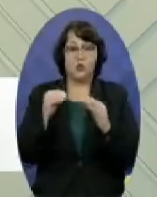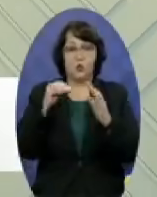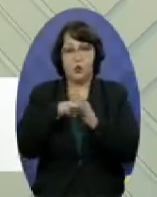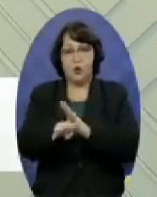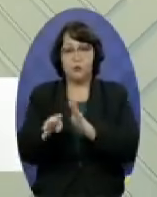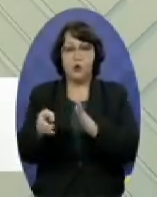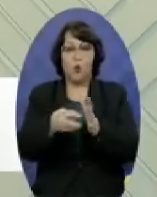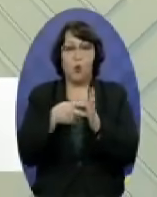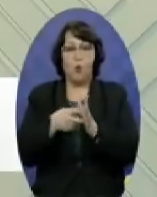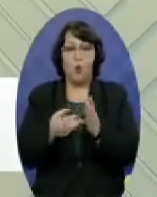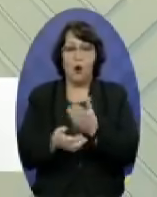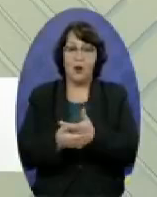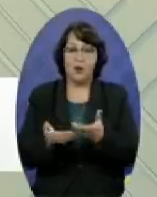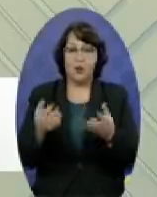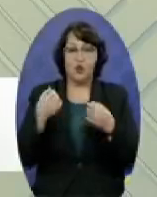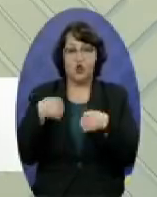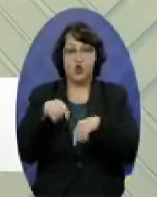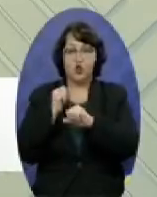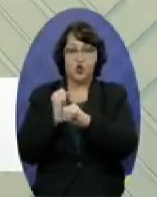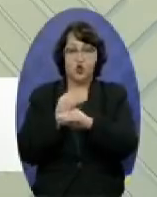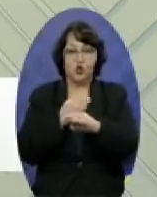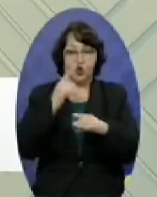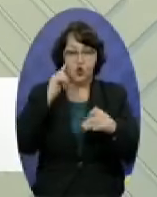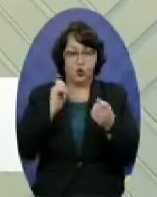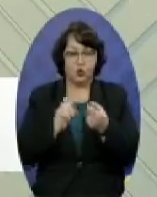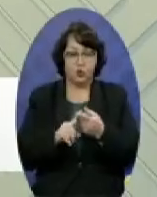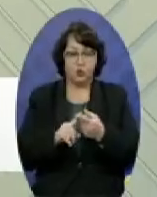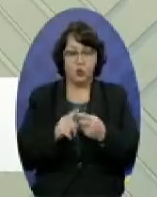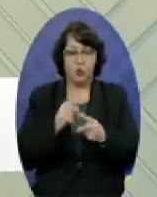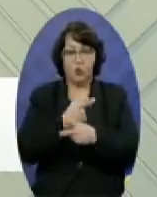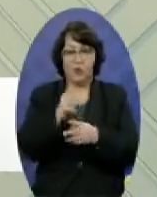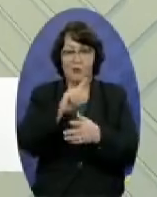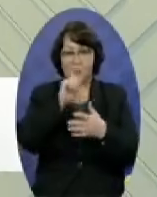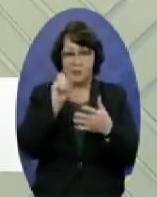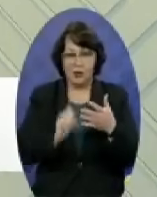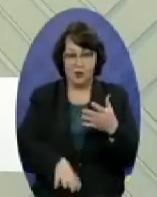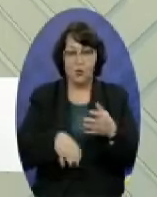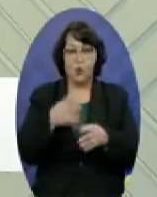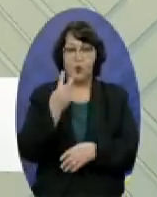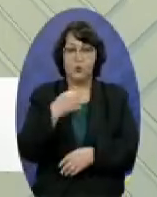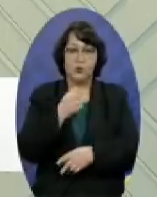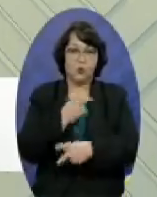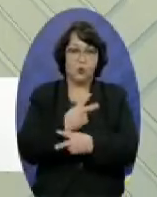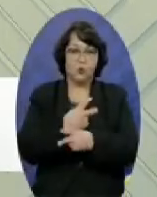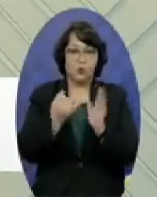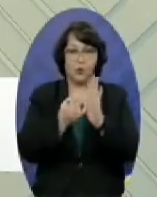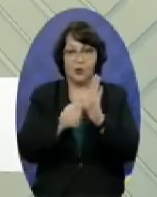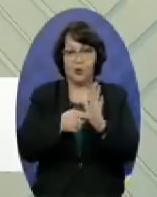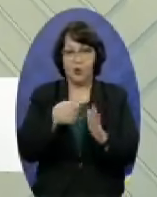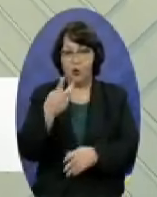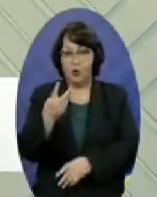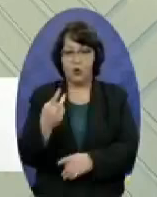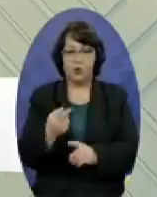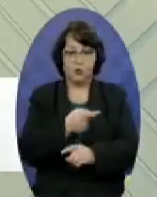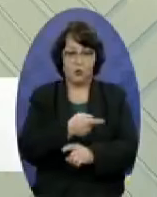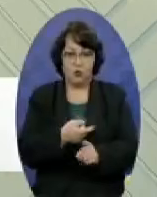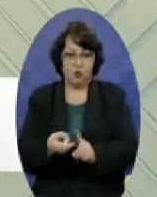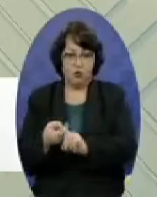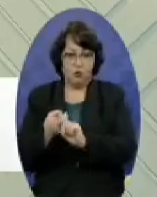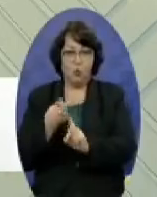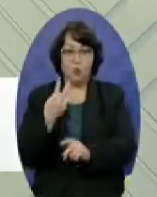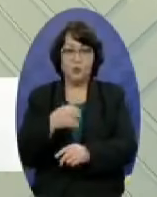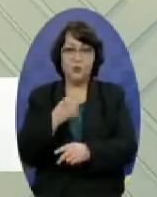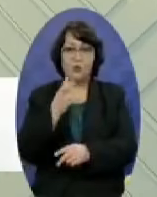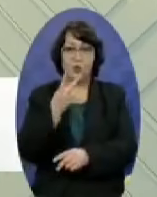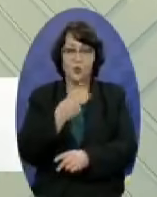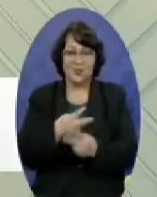төвлөрүүлж хуваарлах асуудлыг шийднэ гэсэн заалттай орсон байж байгаа. Үндсэн хуулийн 6.2-т. За энэ заалттай холбоотойгоор үндэсний баялагын сангийн тухай хуулийг одоо